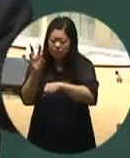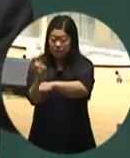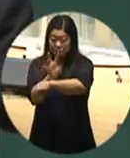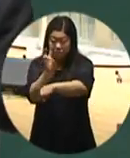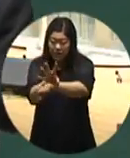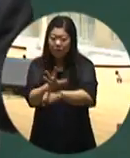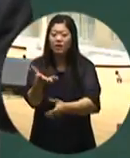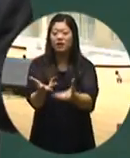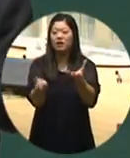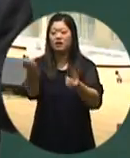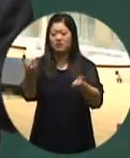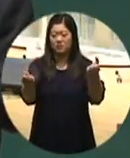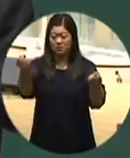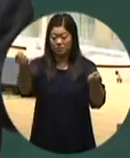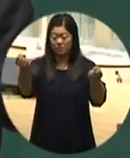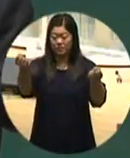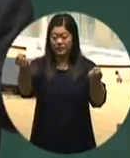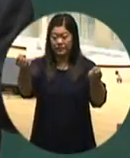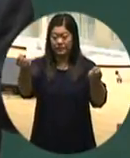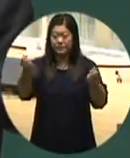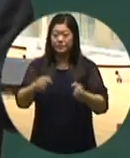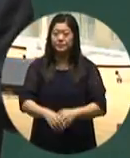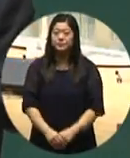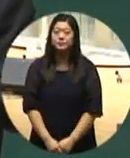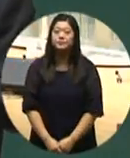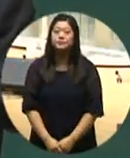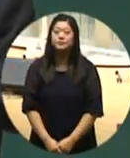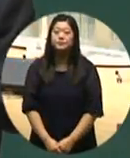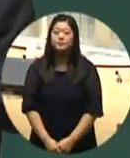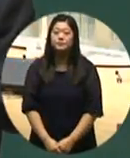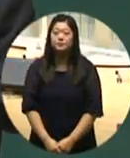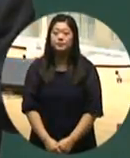hours. 옛날에 우리 아는 교회요,